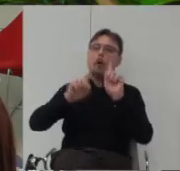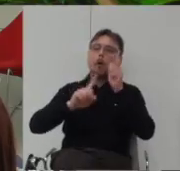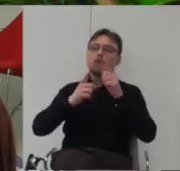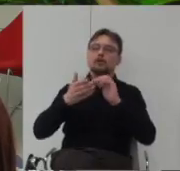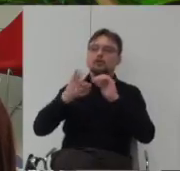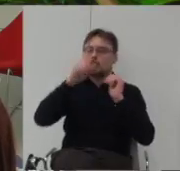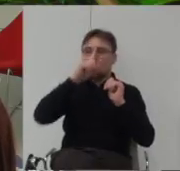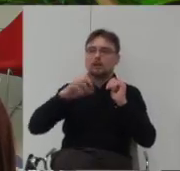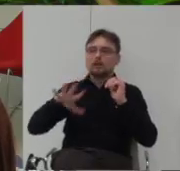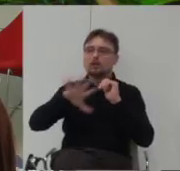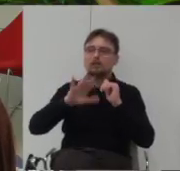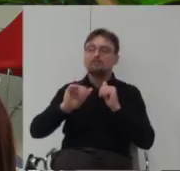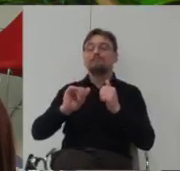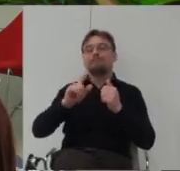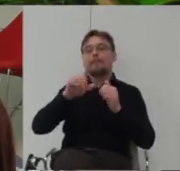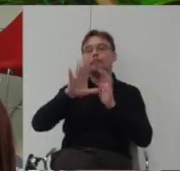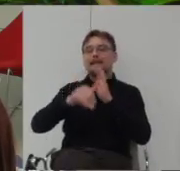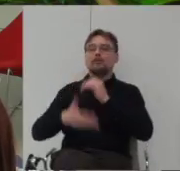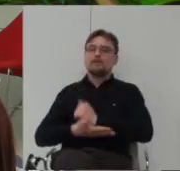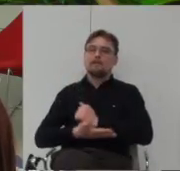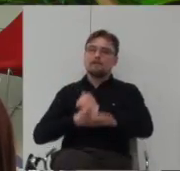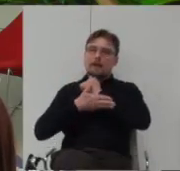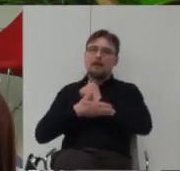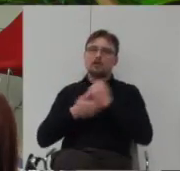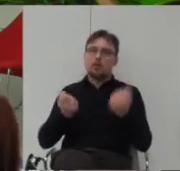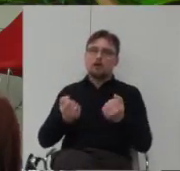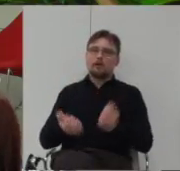i wspierania innych tego typu działań.